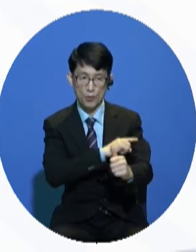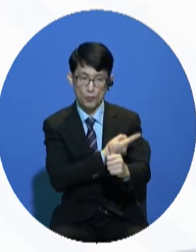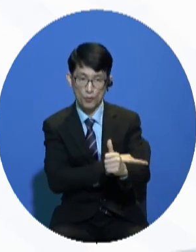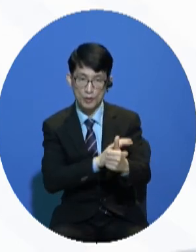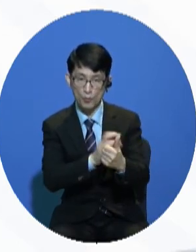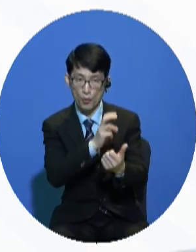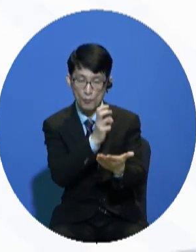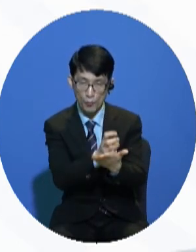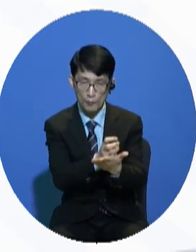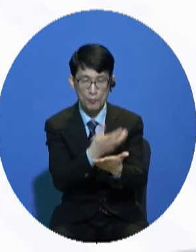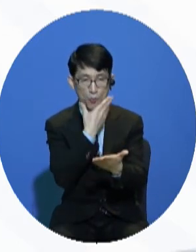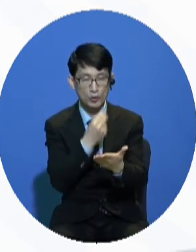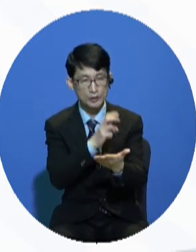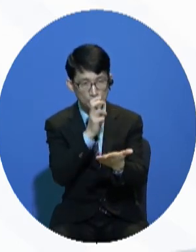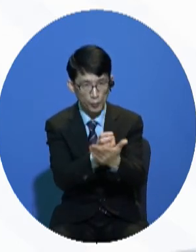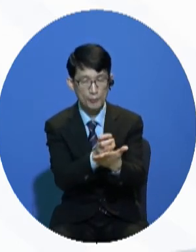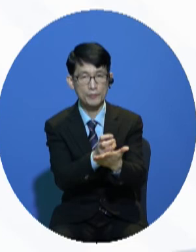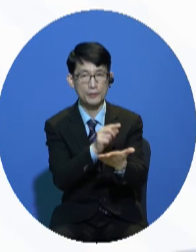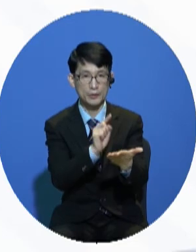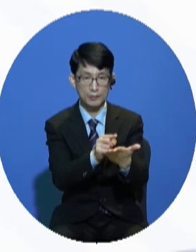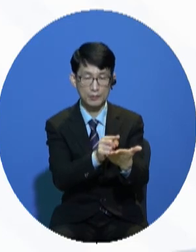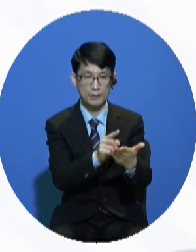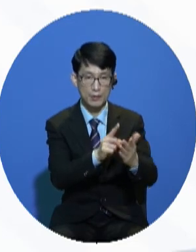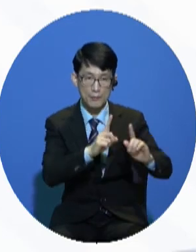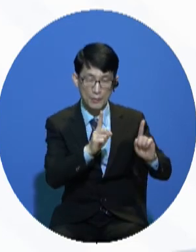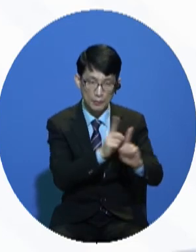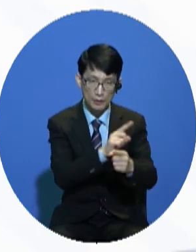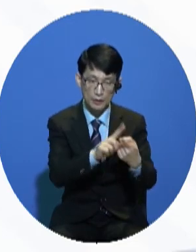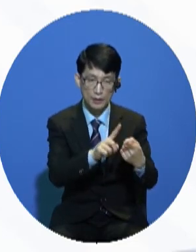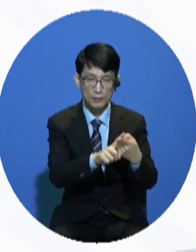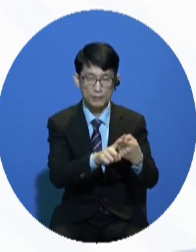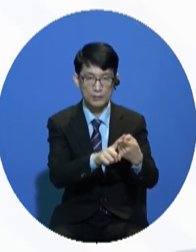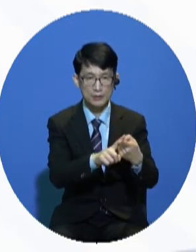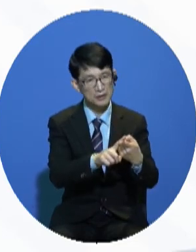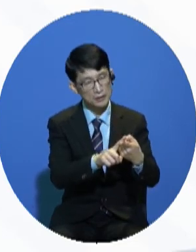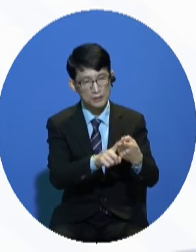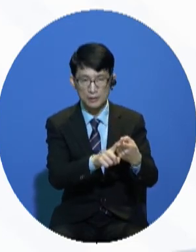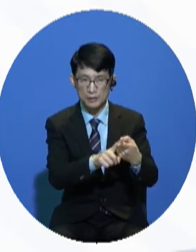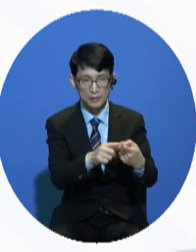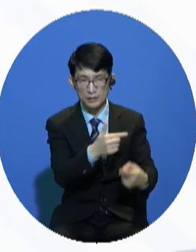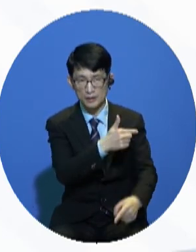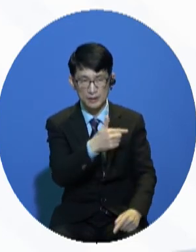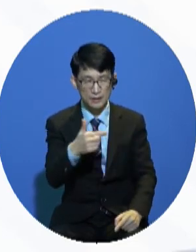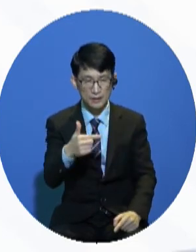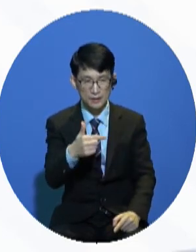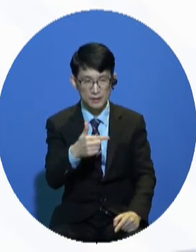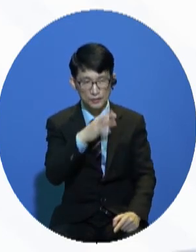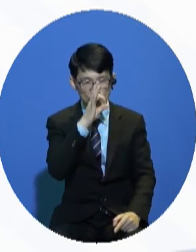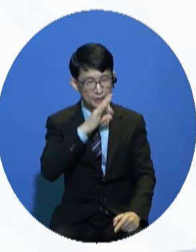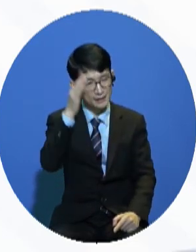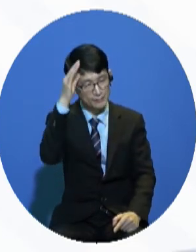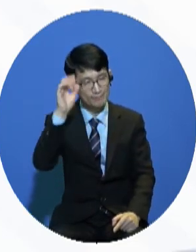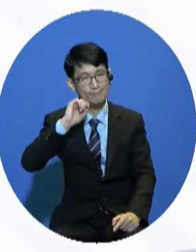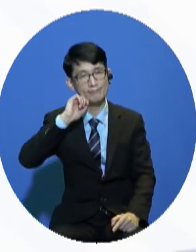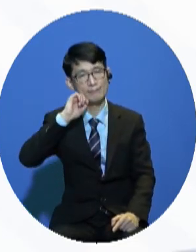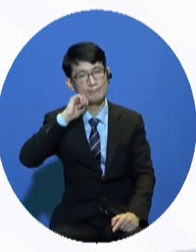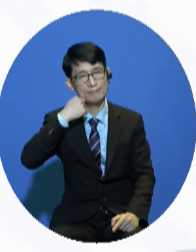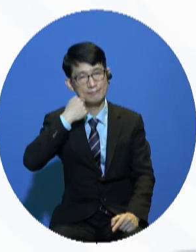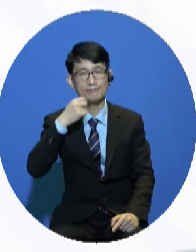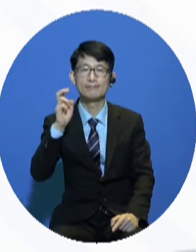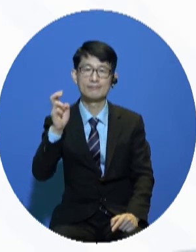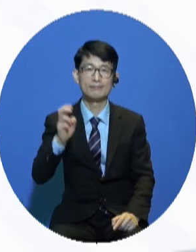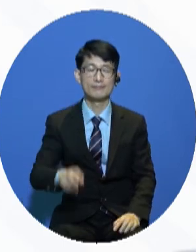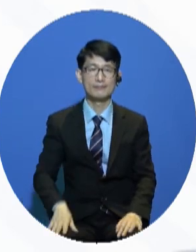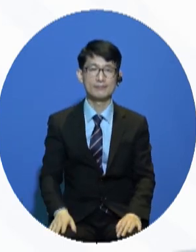제정안이나 장애인 복지법 전부 개정안은 아마 크게 기대하기 어렵지 않겠느냐라고 이제 판단해 볼 수